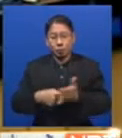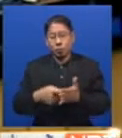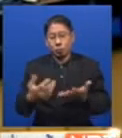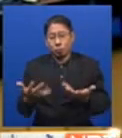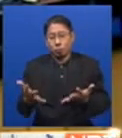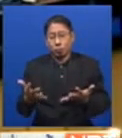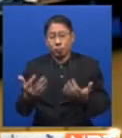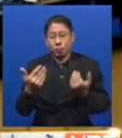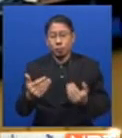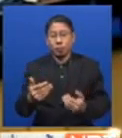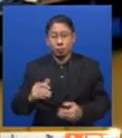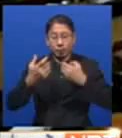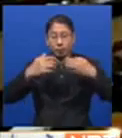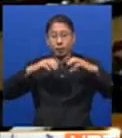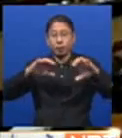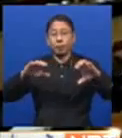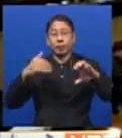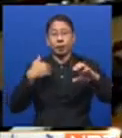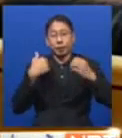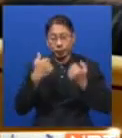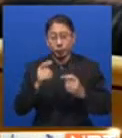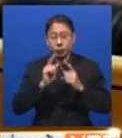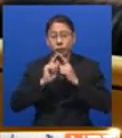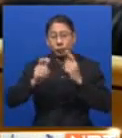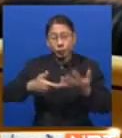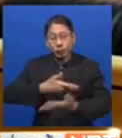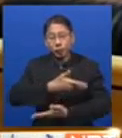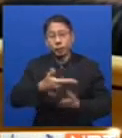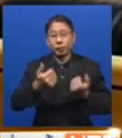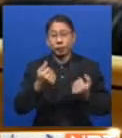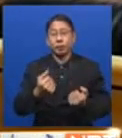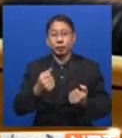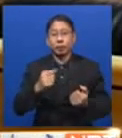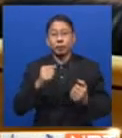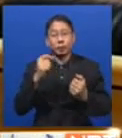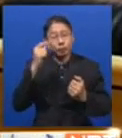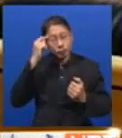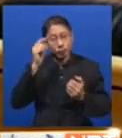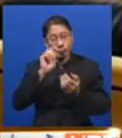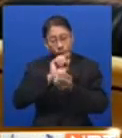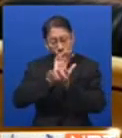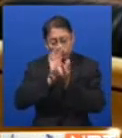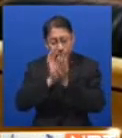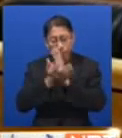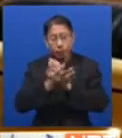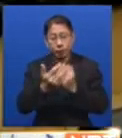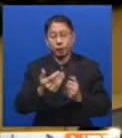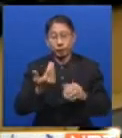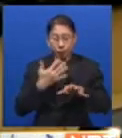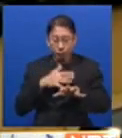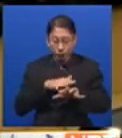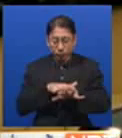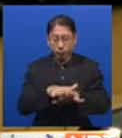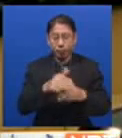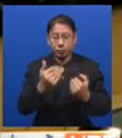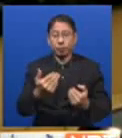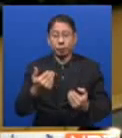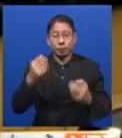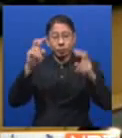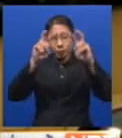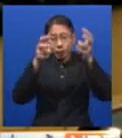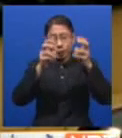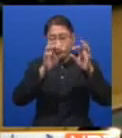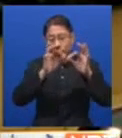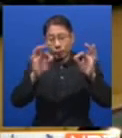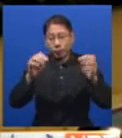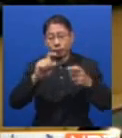นที่น่าสนใจแล้วก็มีการเสนอในประเด็นที่ใกล้เคียงกันโดยเฉพาะประเด็นนายกรัฐมนตรีที่สามารถมาจากคนนอก